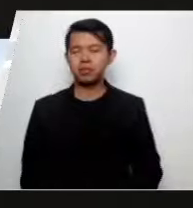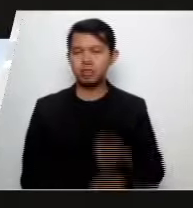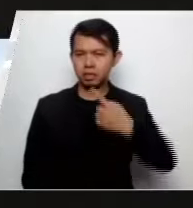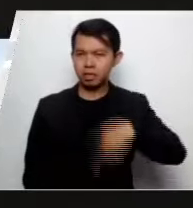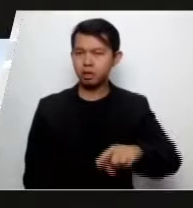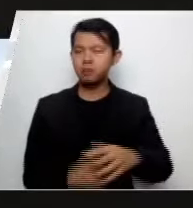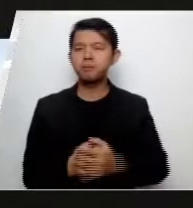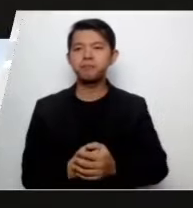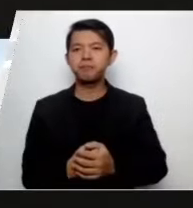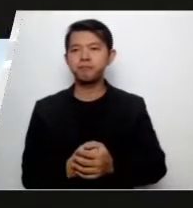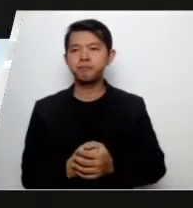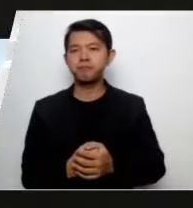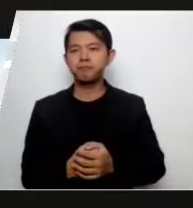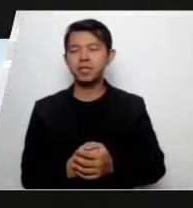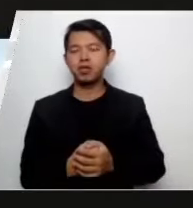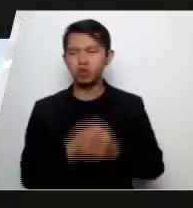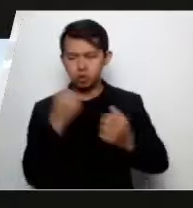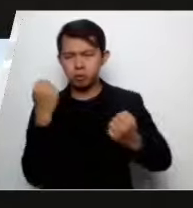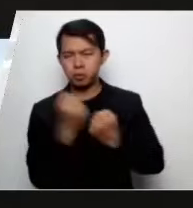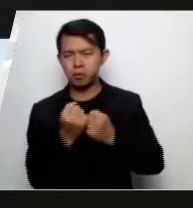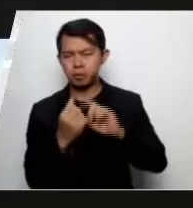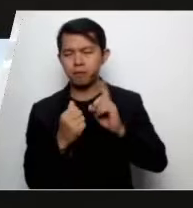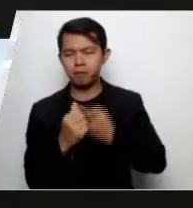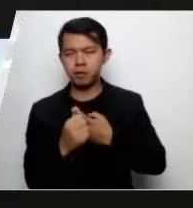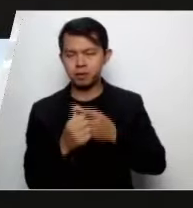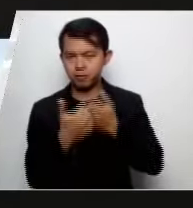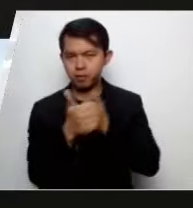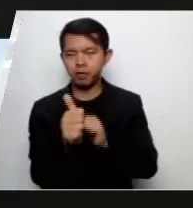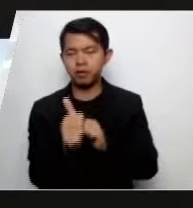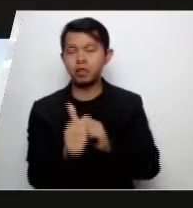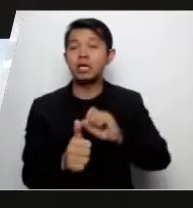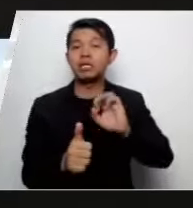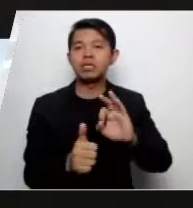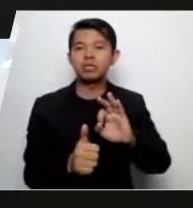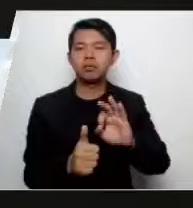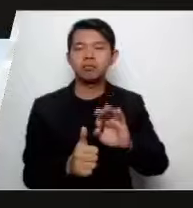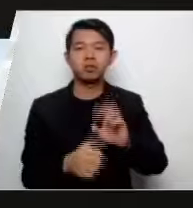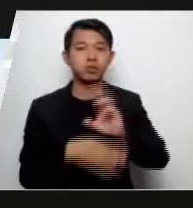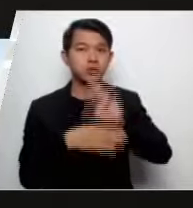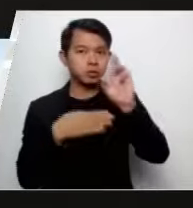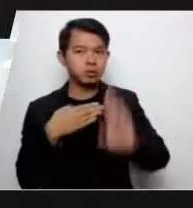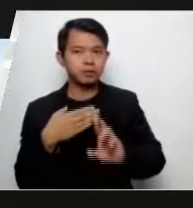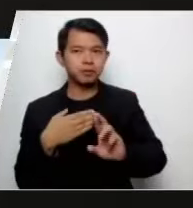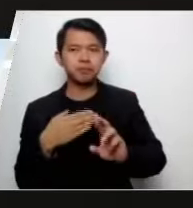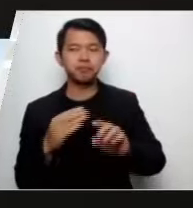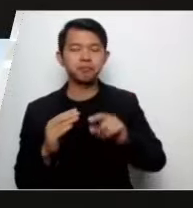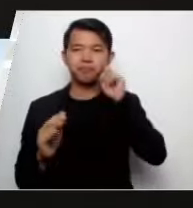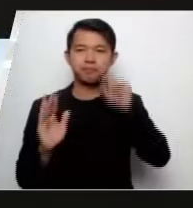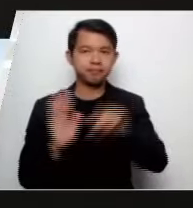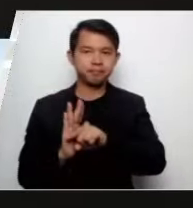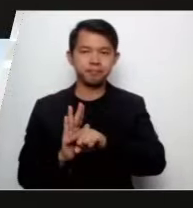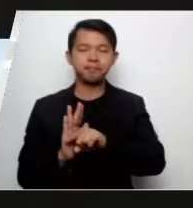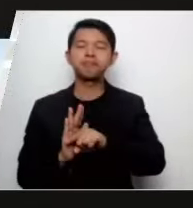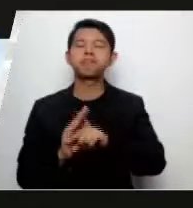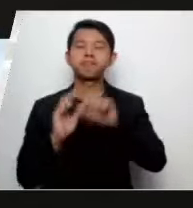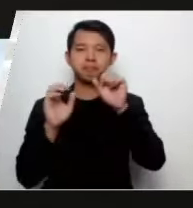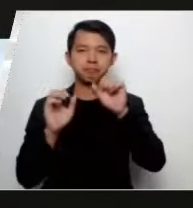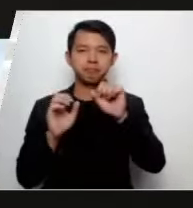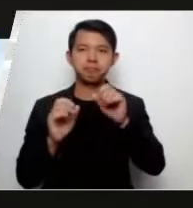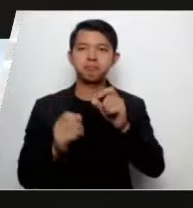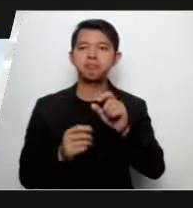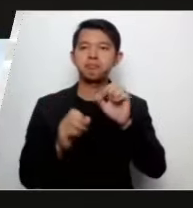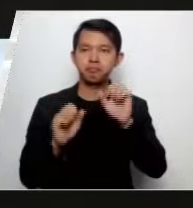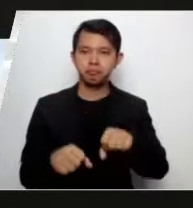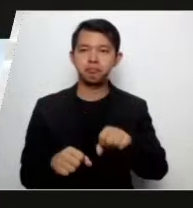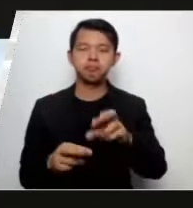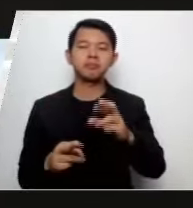tulong-tulong muna tayo. Ngayon, pag hindi ho maganda yung kinalabasan ng ito, on the assumption ho, we're